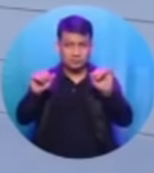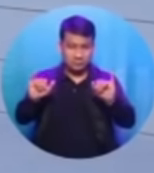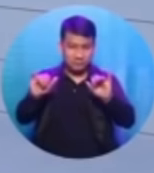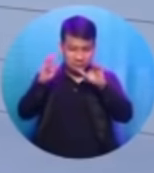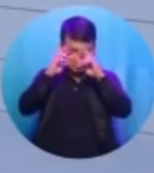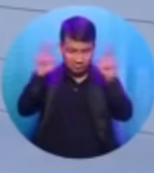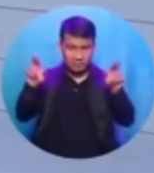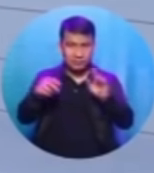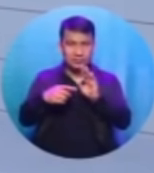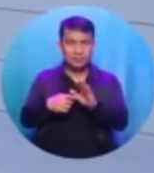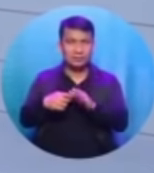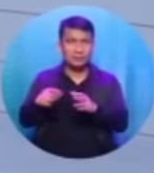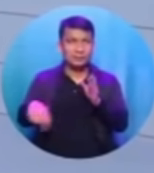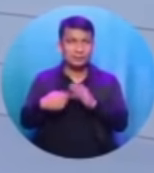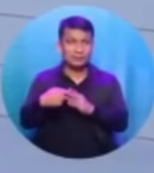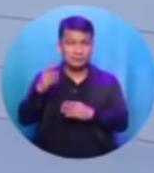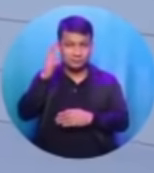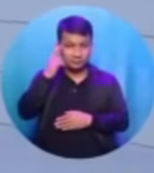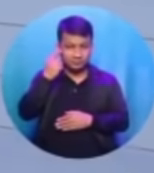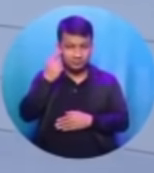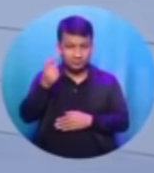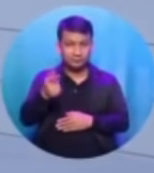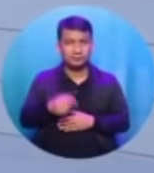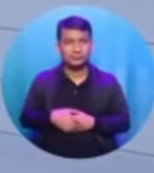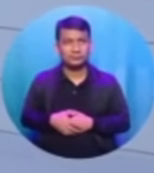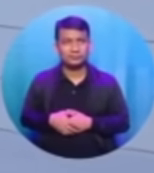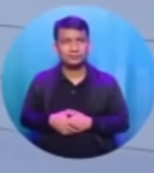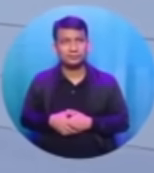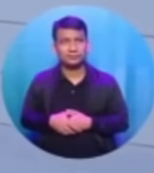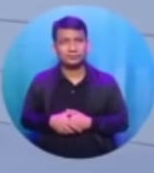tumulad sa iyo. Palakpakan natin one more time si Mayor Rex Gatchalian.